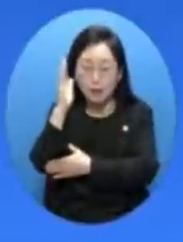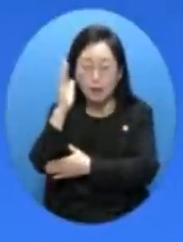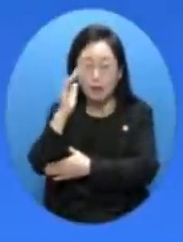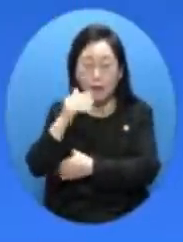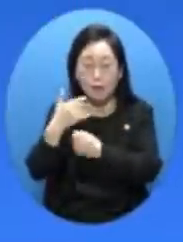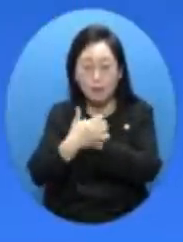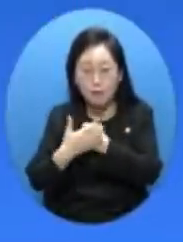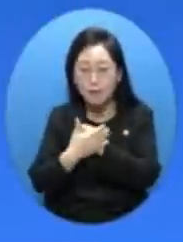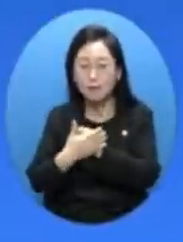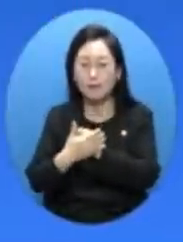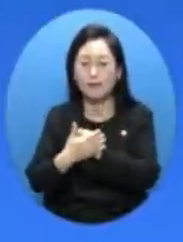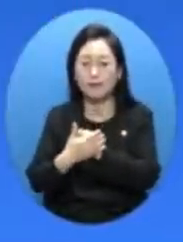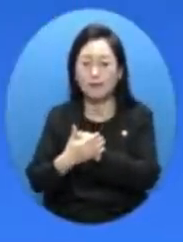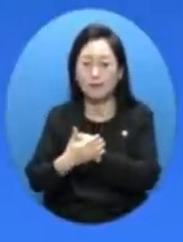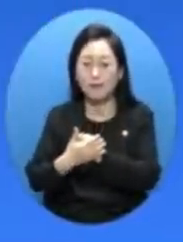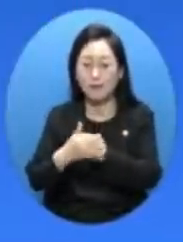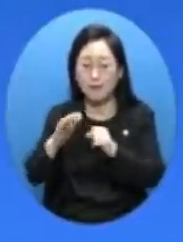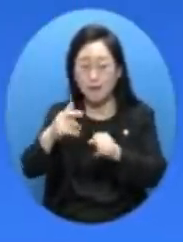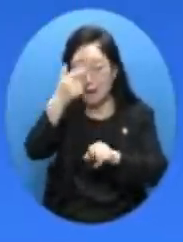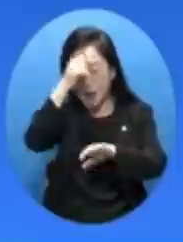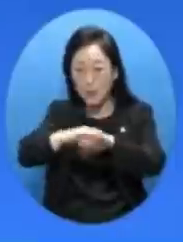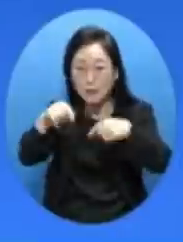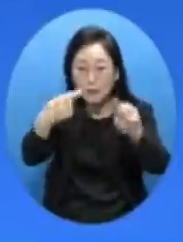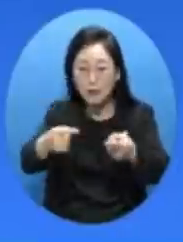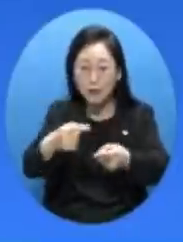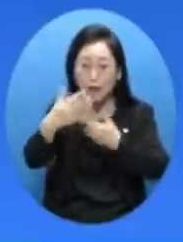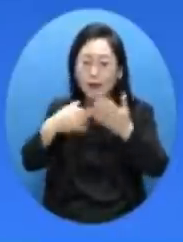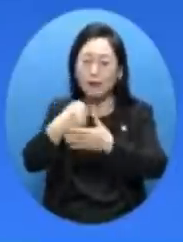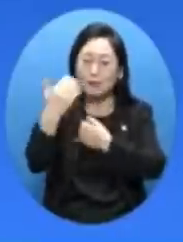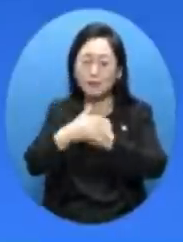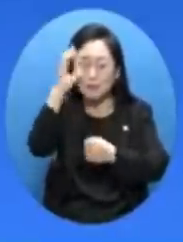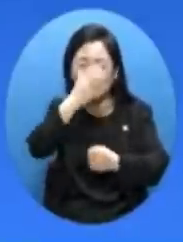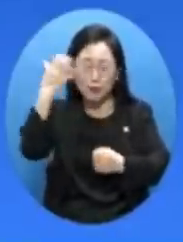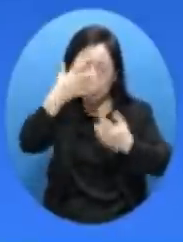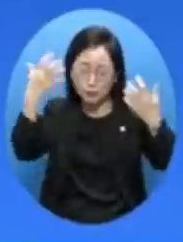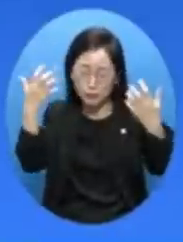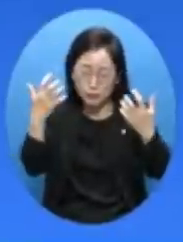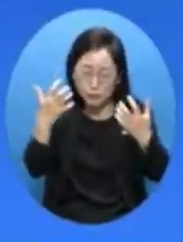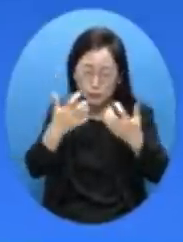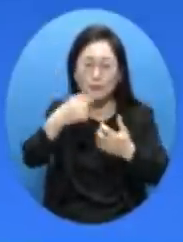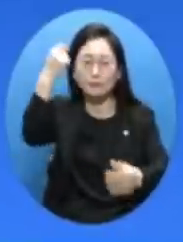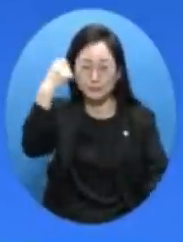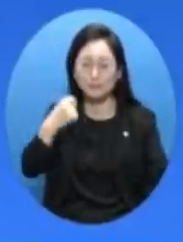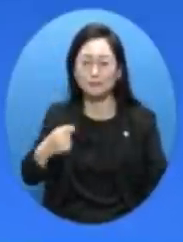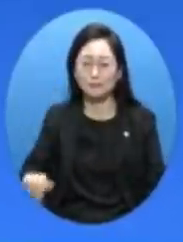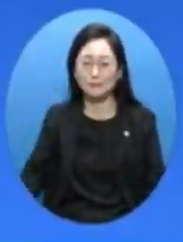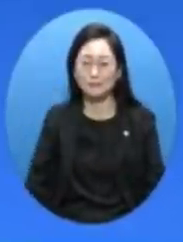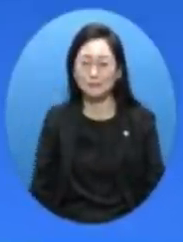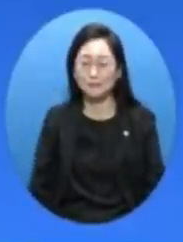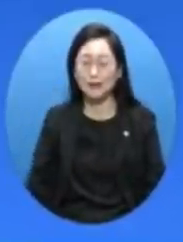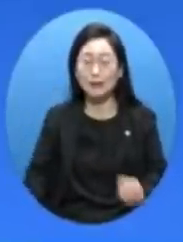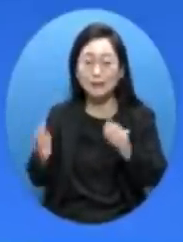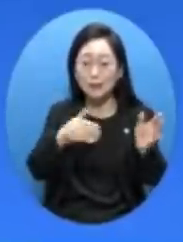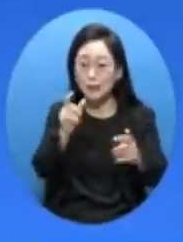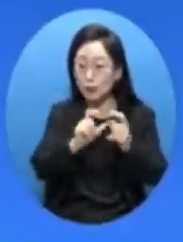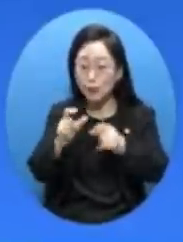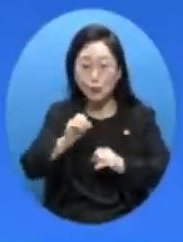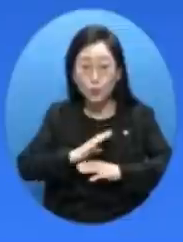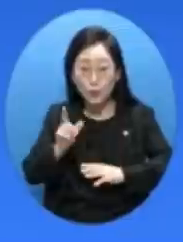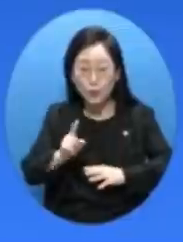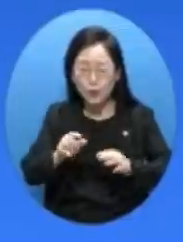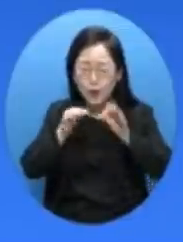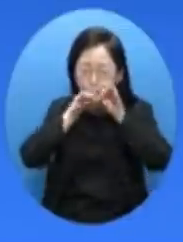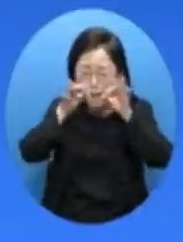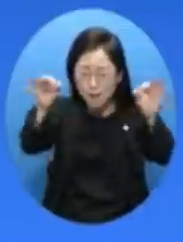그래서 그 예배 들어가면 막 하나님의 은혜가 임하고 성령이 사로잡는 역사를 체험했습니다. 그런데 더 놀란 것은 통성기도